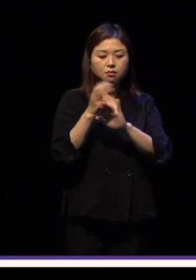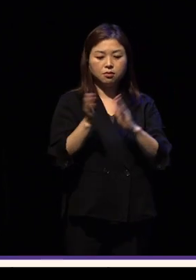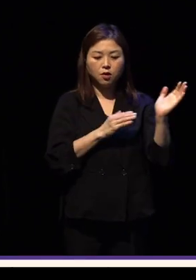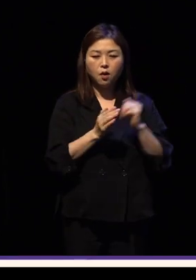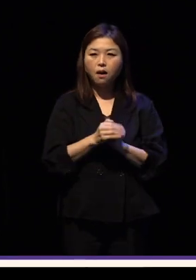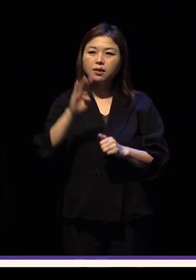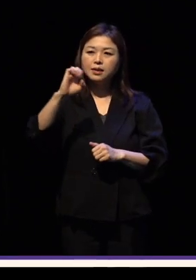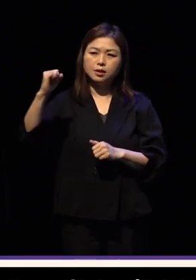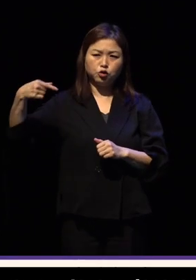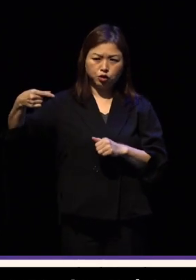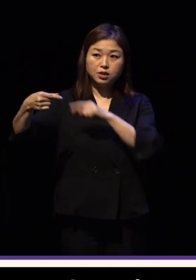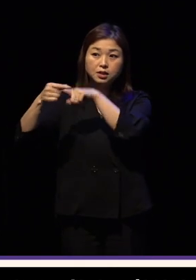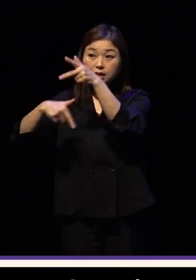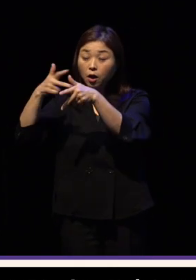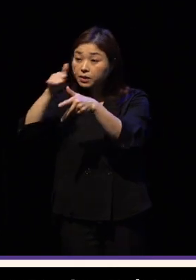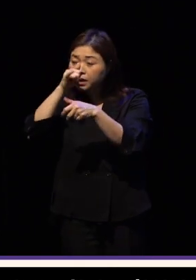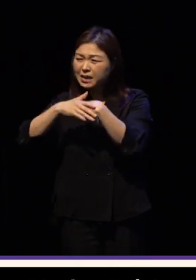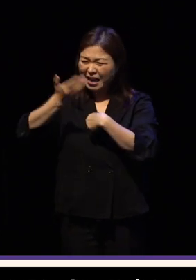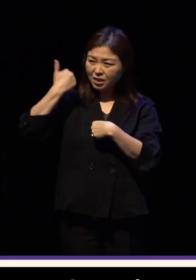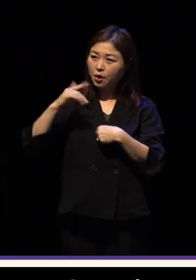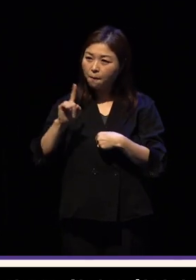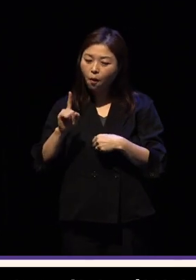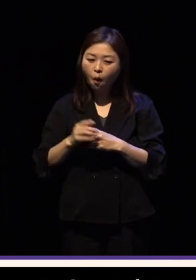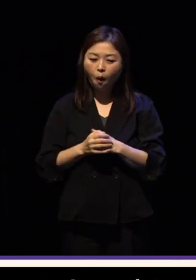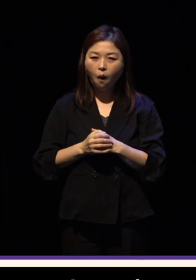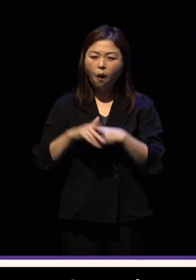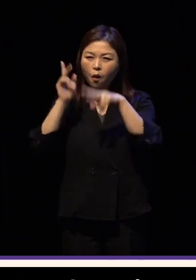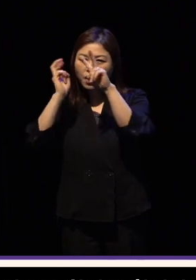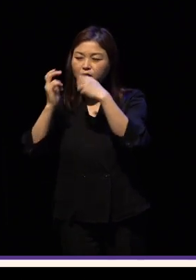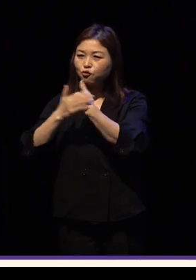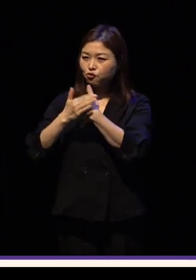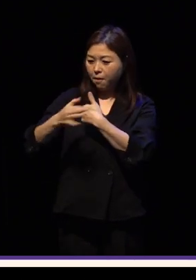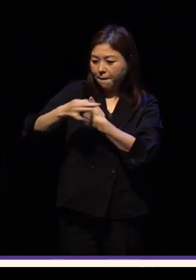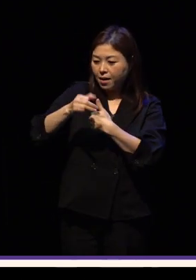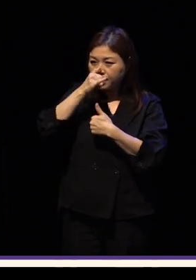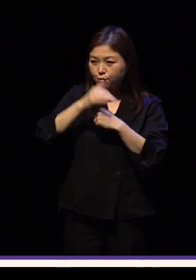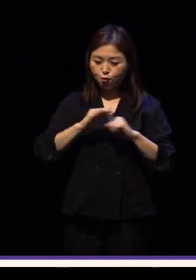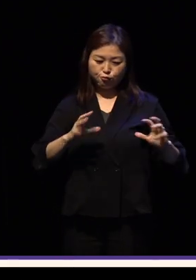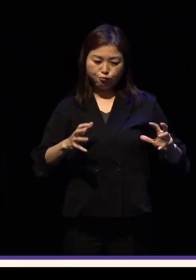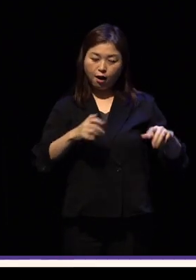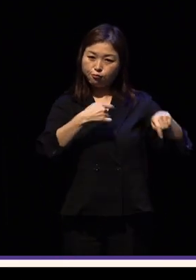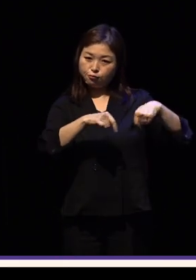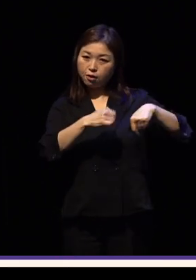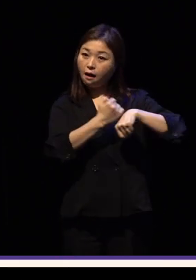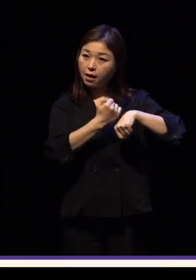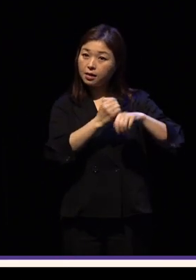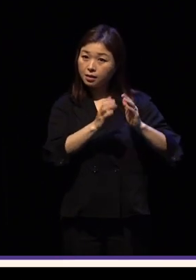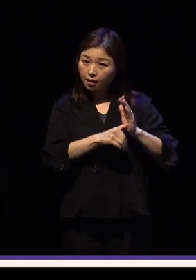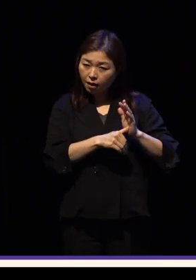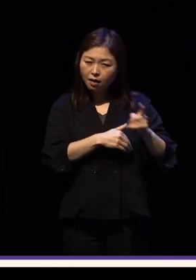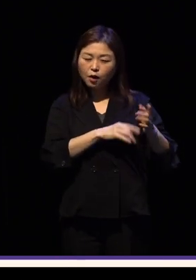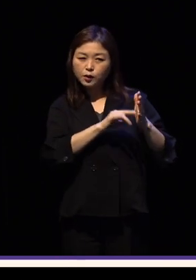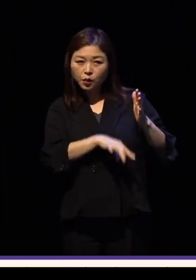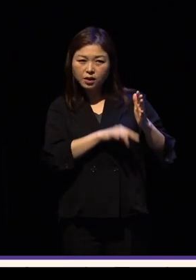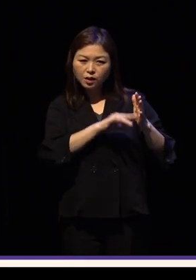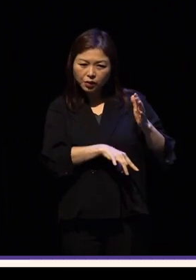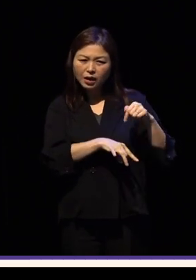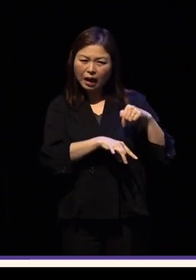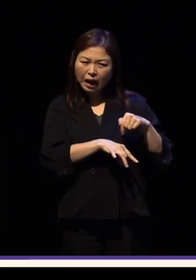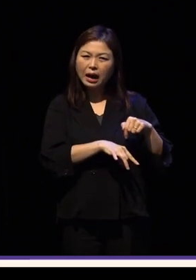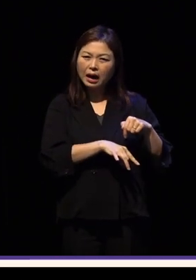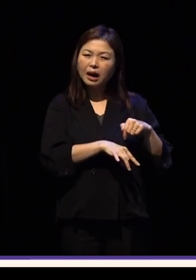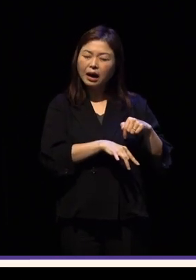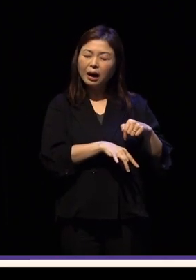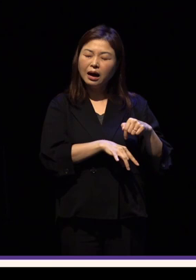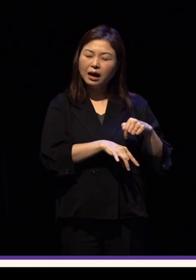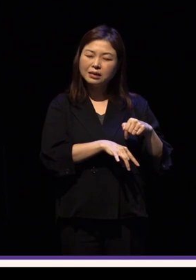없던 돈을 강제로 옛날에는 이제 기업 후원 받고 국가가 하면 그게 준조세다 이렇게 얘기를 했는데